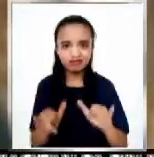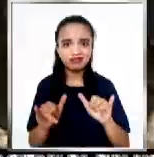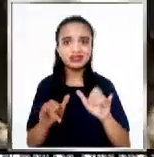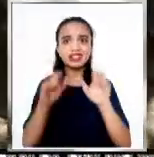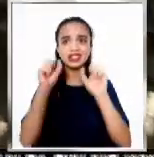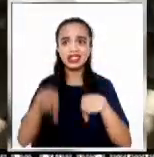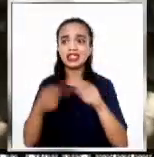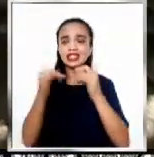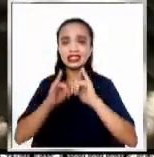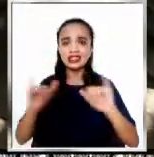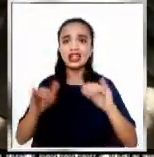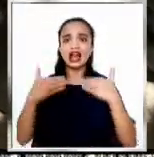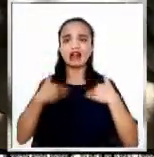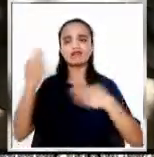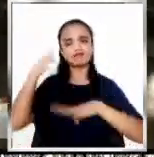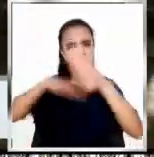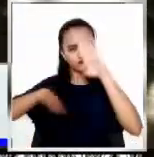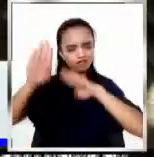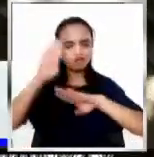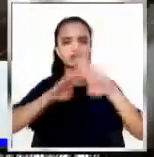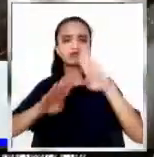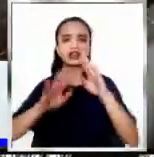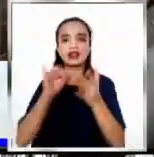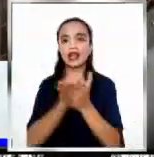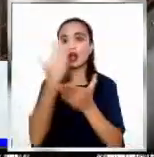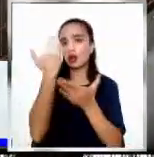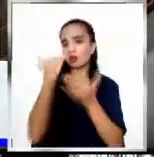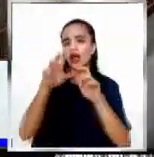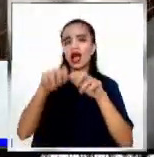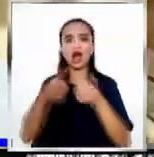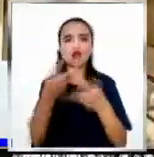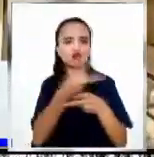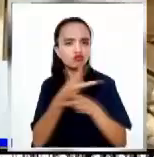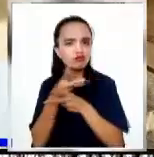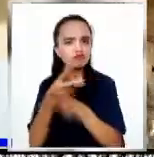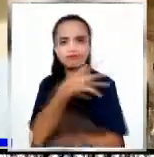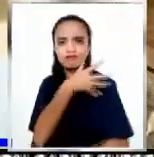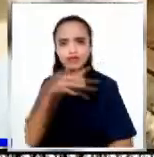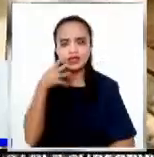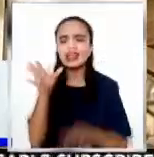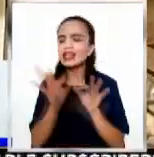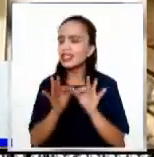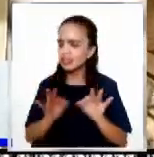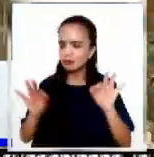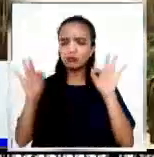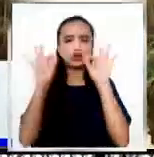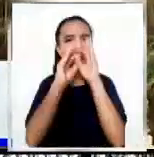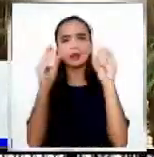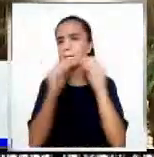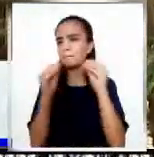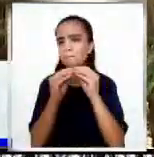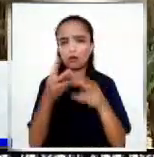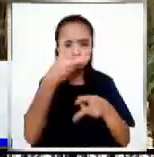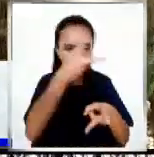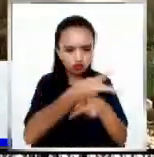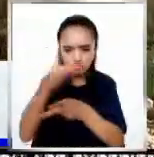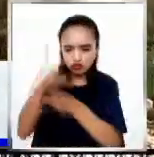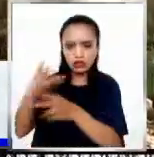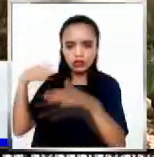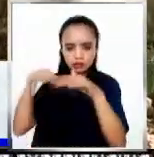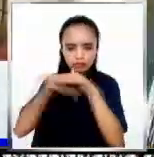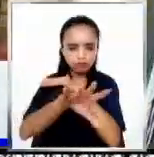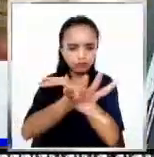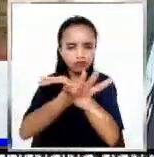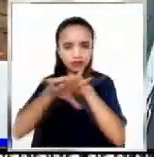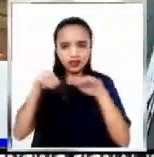problema. Kaya bukod sa pag-iingat sa mga poultry farm, mahalaga rin na mas maigting na pagbabantay sa mga border para hindi makapasok ang naturang strain